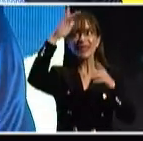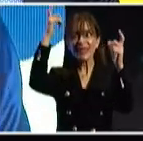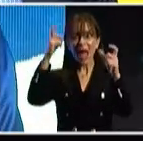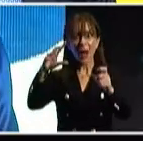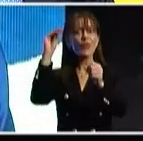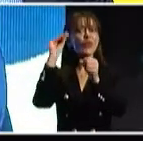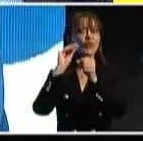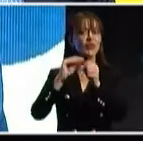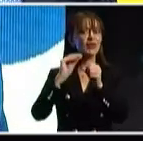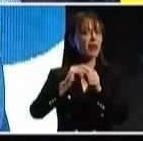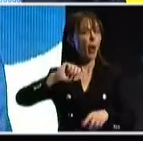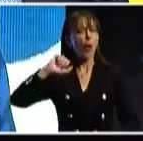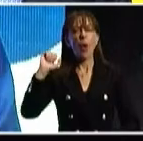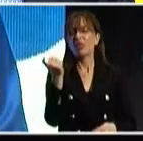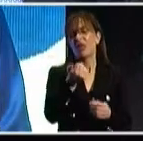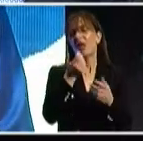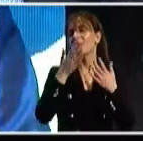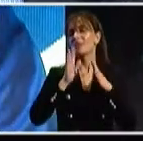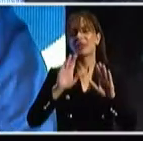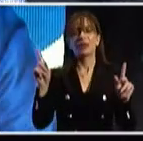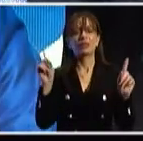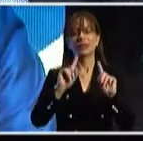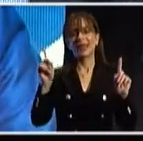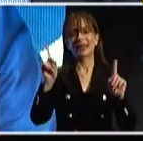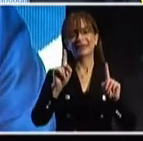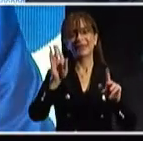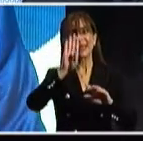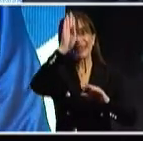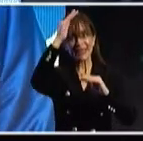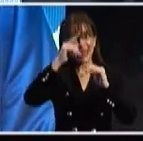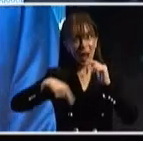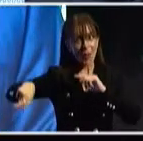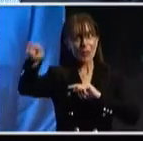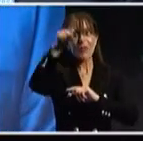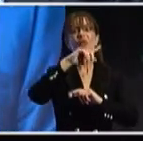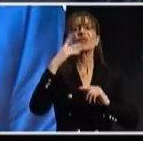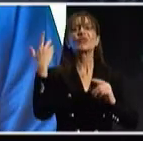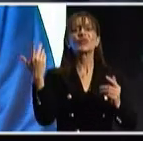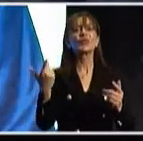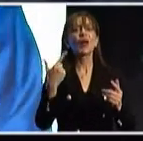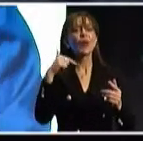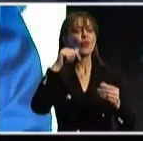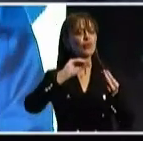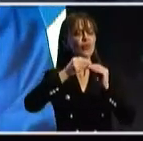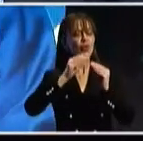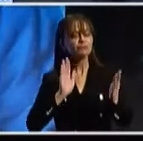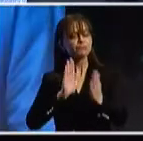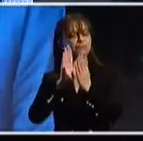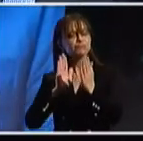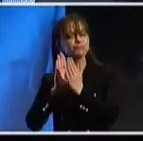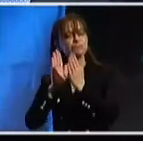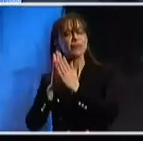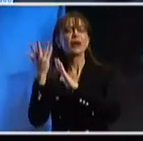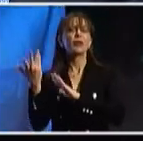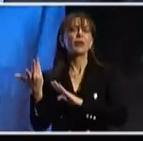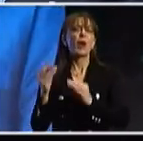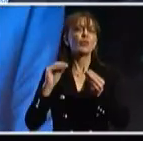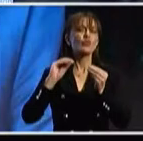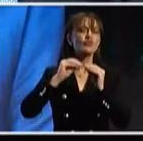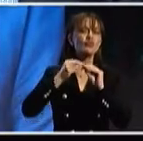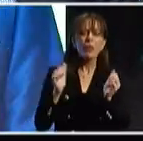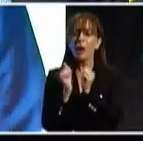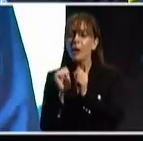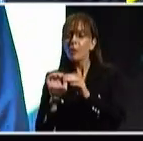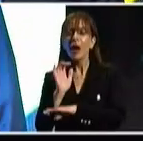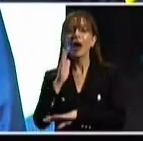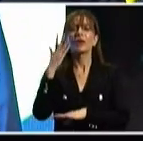bir manası yok. Çünkü İstanbullular bu sorunla bu an karşı karşıyalar. Ya bu sorunla iç içe yaşıyorlar. Biz İstanbul'umuza